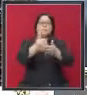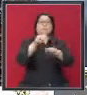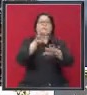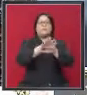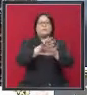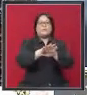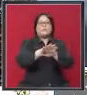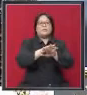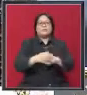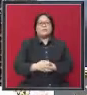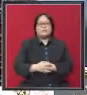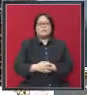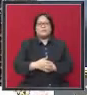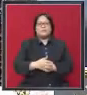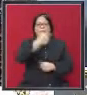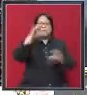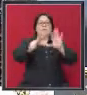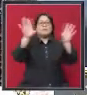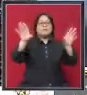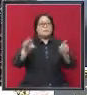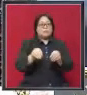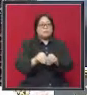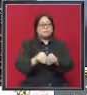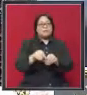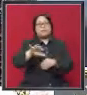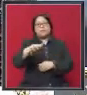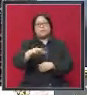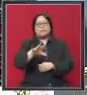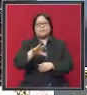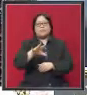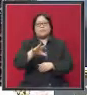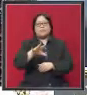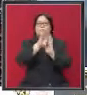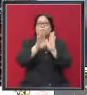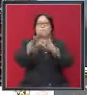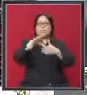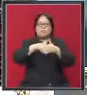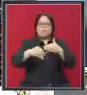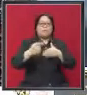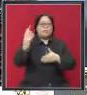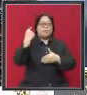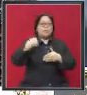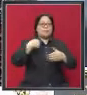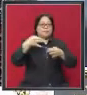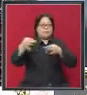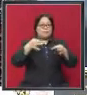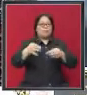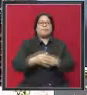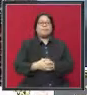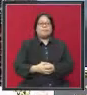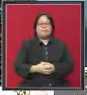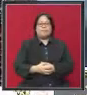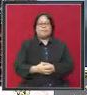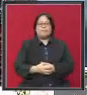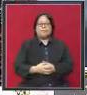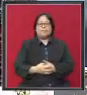ramai. Kerana totalnya ialah lebih kurang 70 bilion ringgit seperti yang saya sebut tadi.